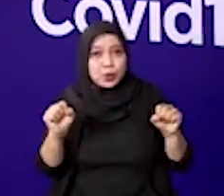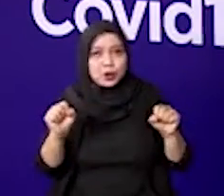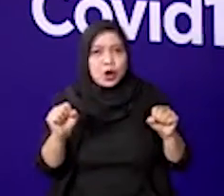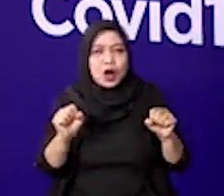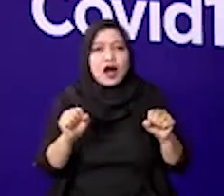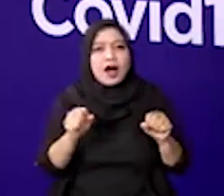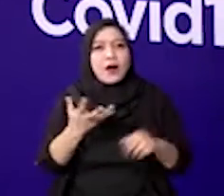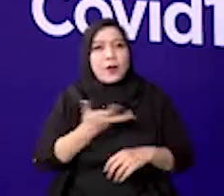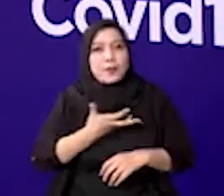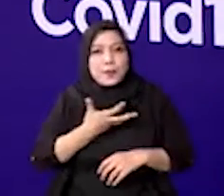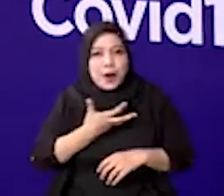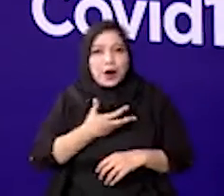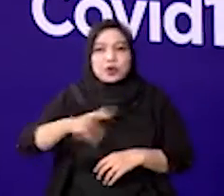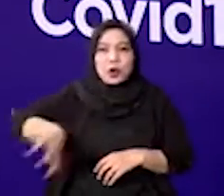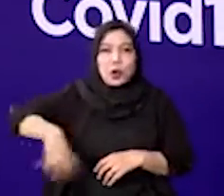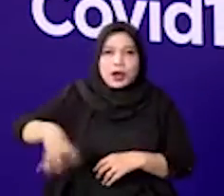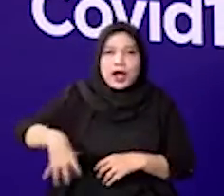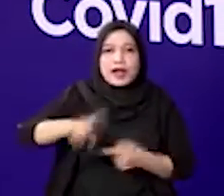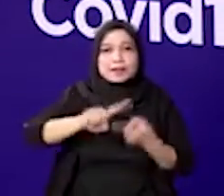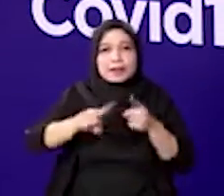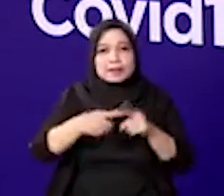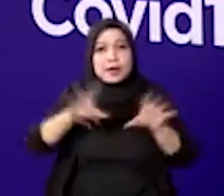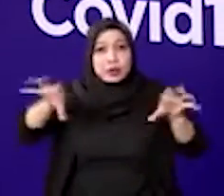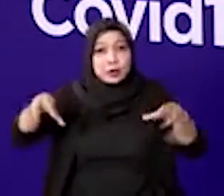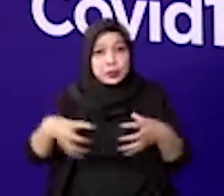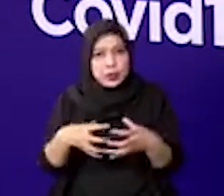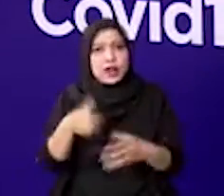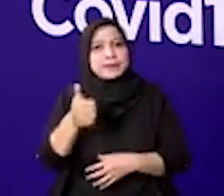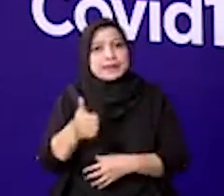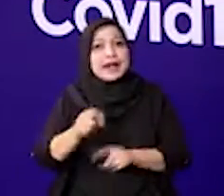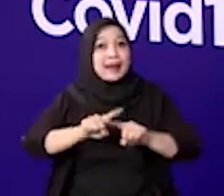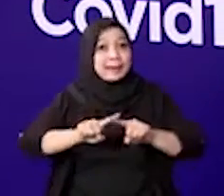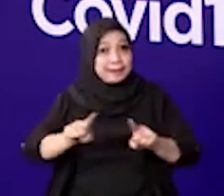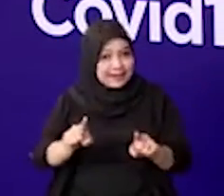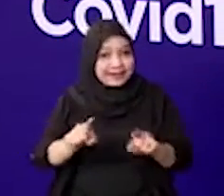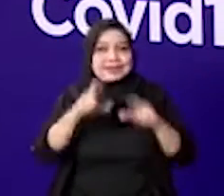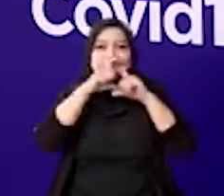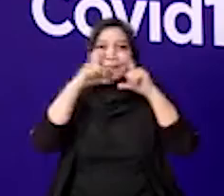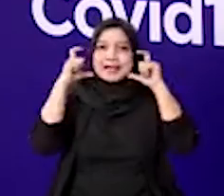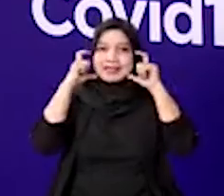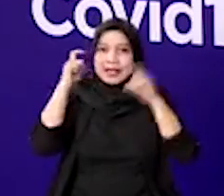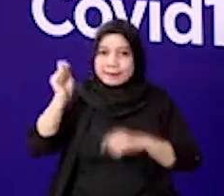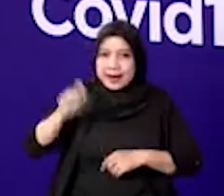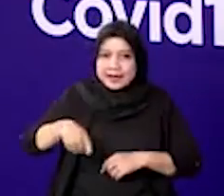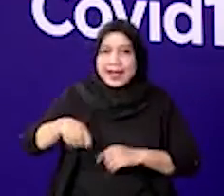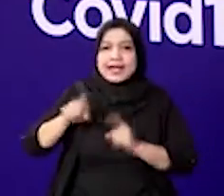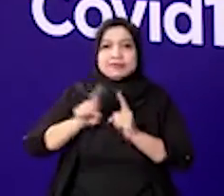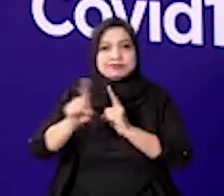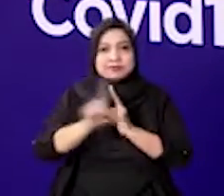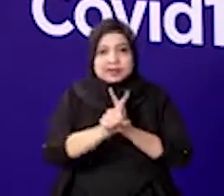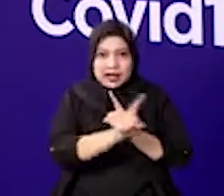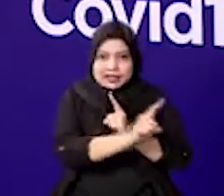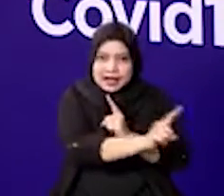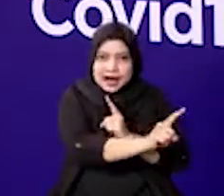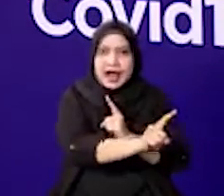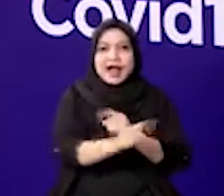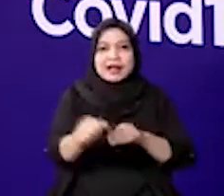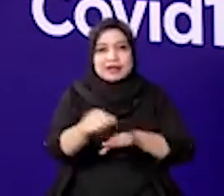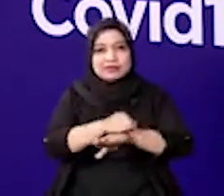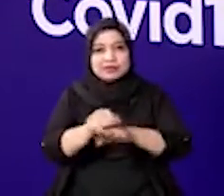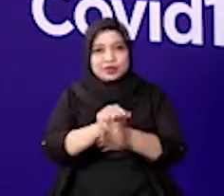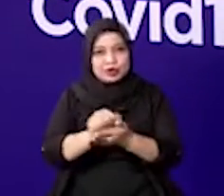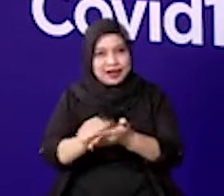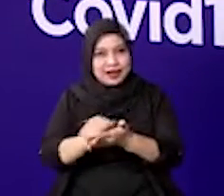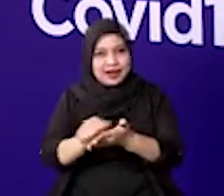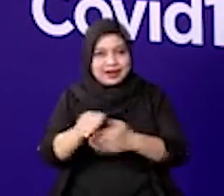protokol kesehatan jaga jarak dan pakai masker serta Cuci tangan pakai sabun Begitu he Jadi kalau itu